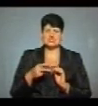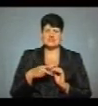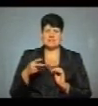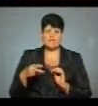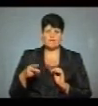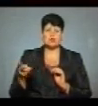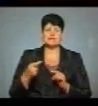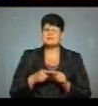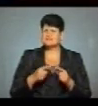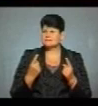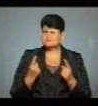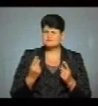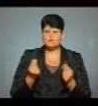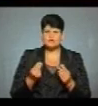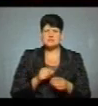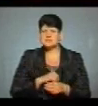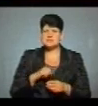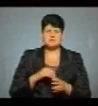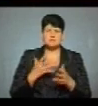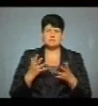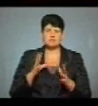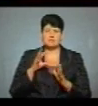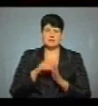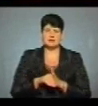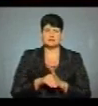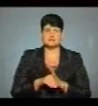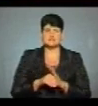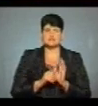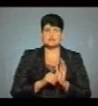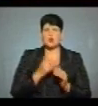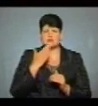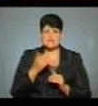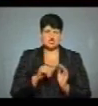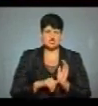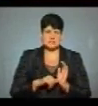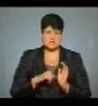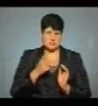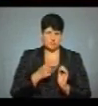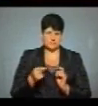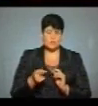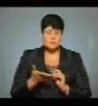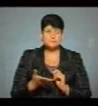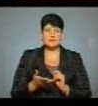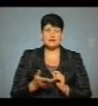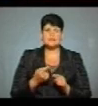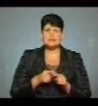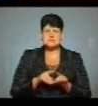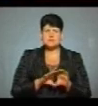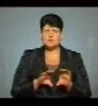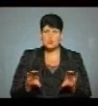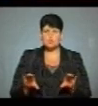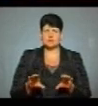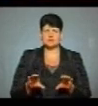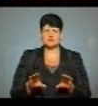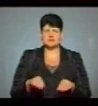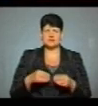в теплову галузь у місті Тернополі за останні 60 років. На ці труби, на роботи підрядники